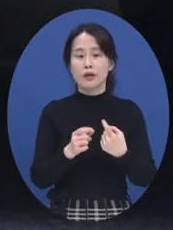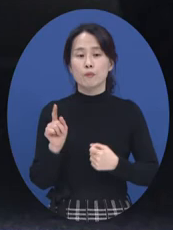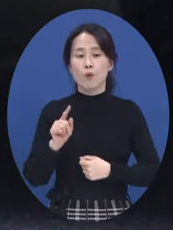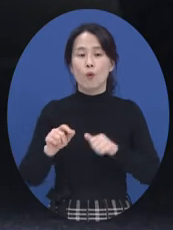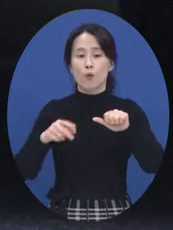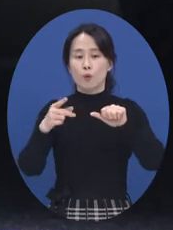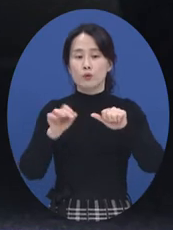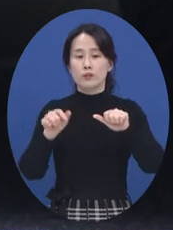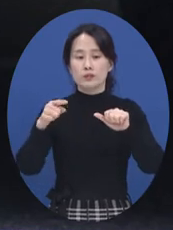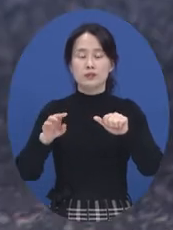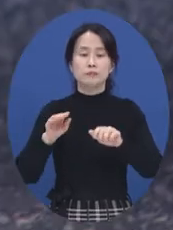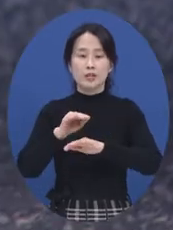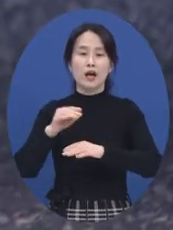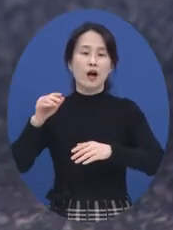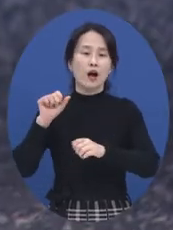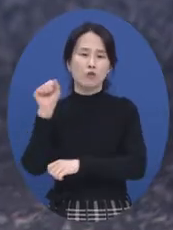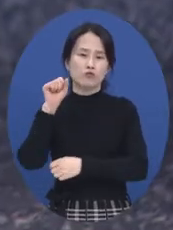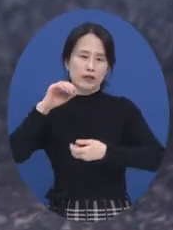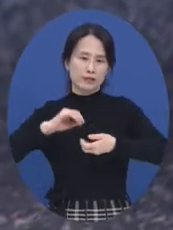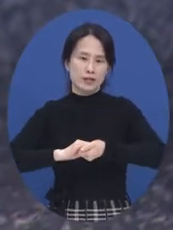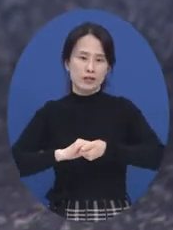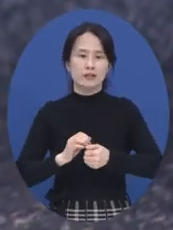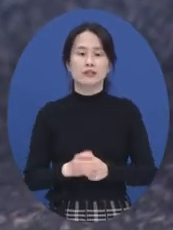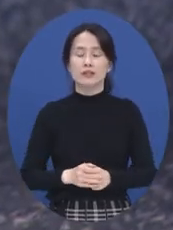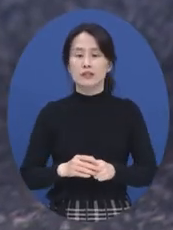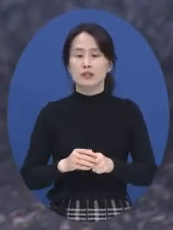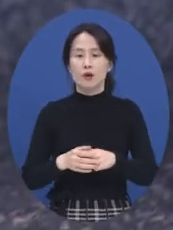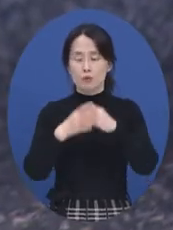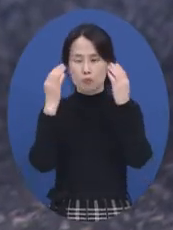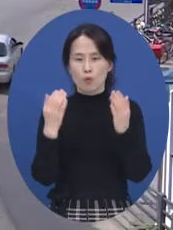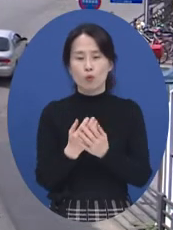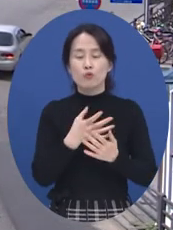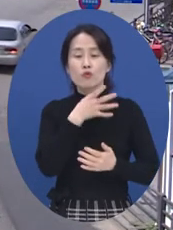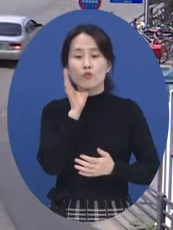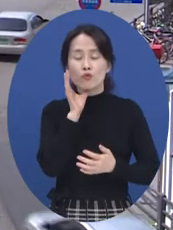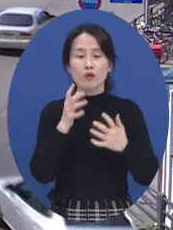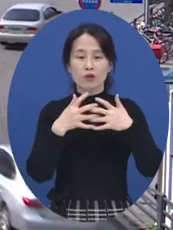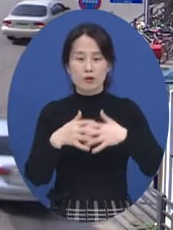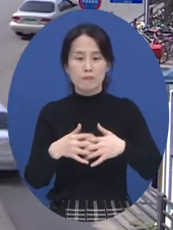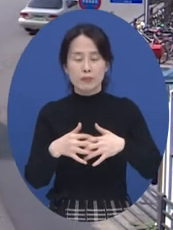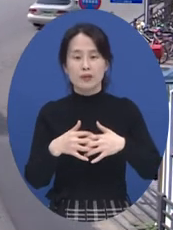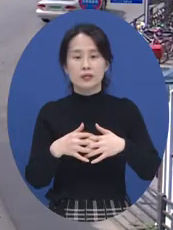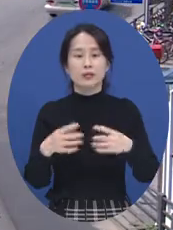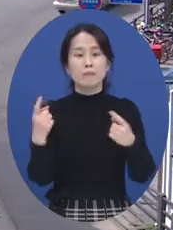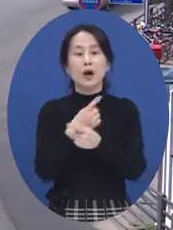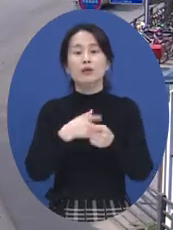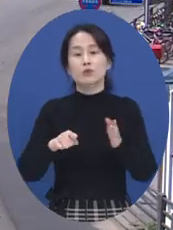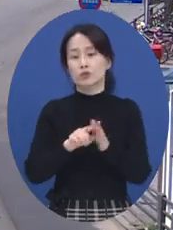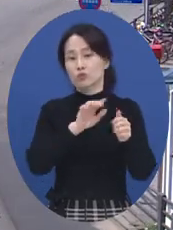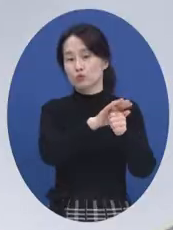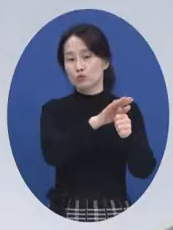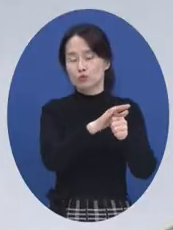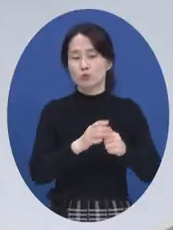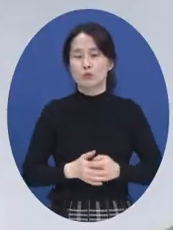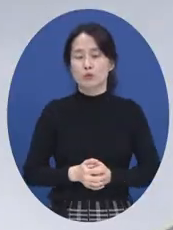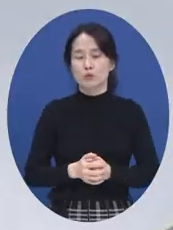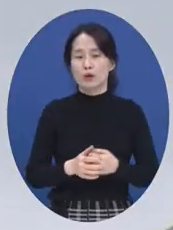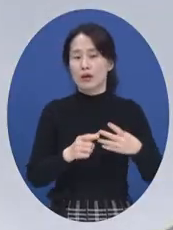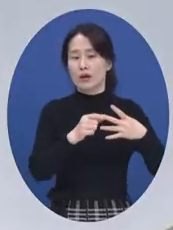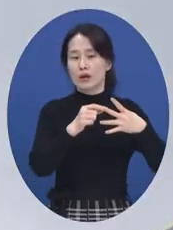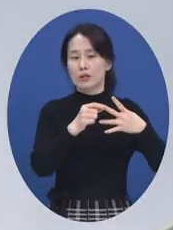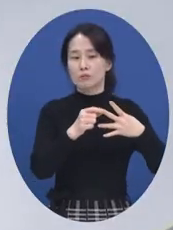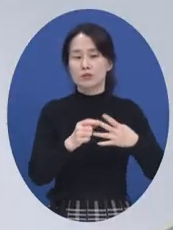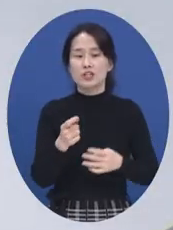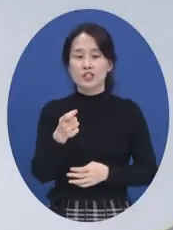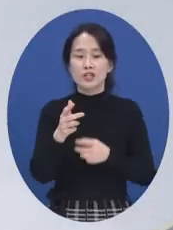전역에서 5등급 차량 운행을 제한하고 5등급 차량이 모두 적응해 조치가 될수 있도록 지원 사업을 펴입니다. 산업